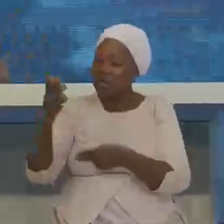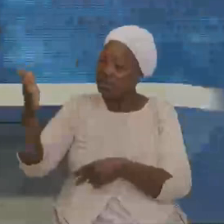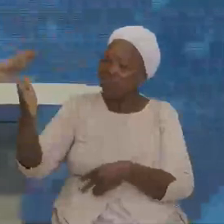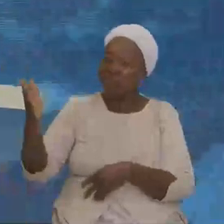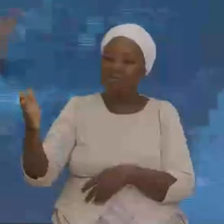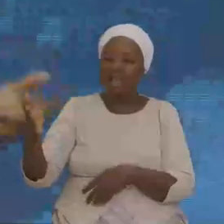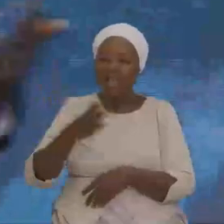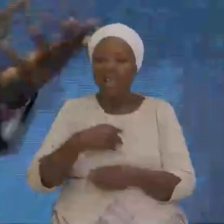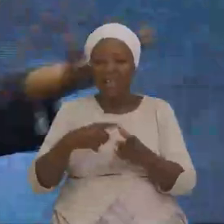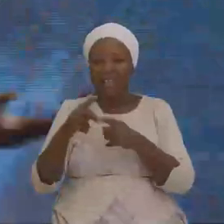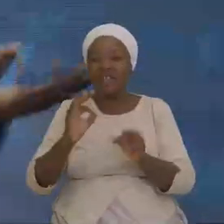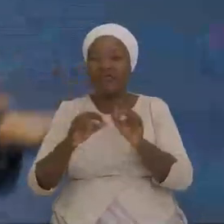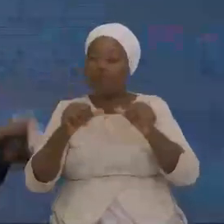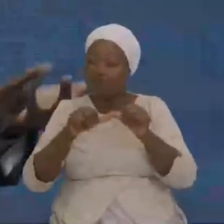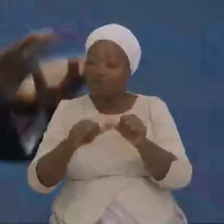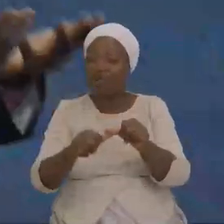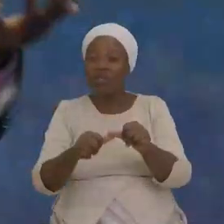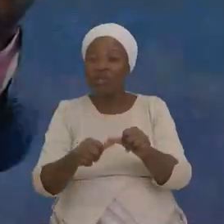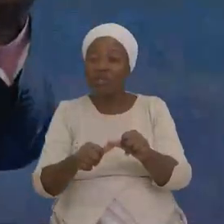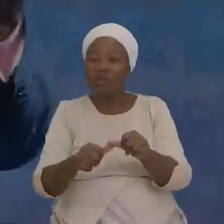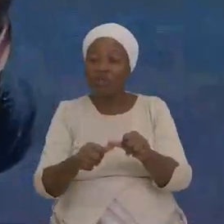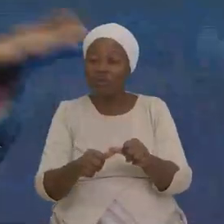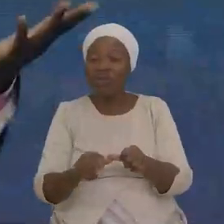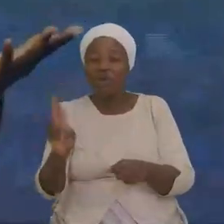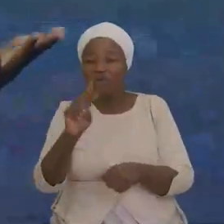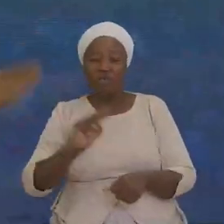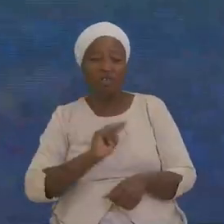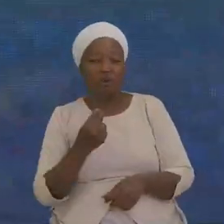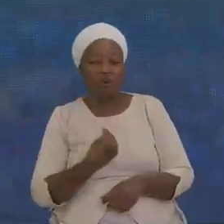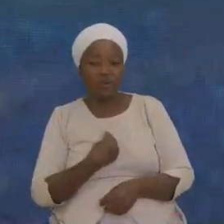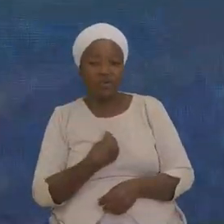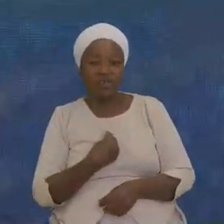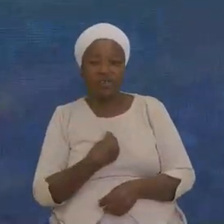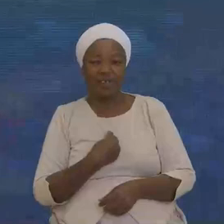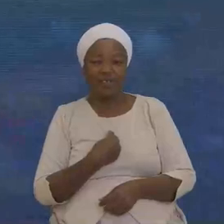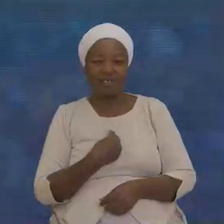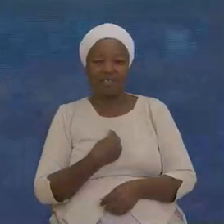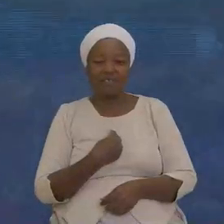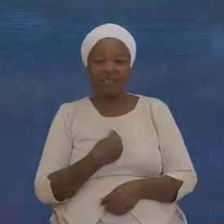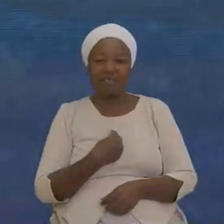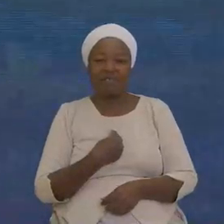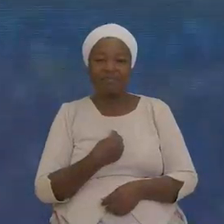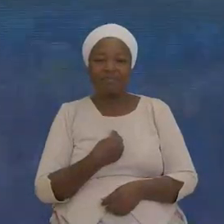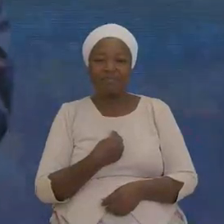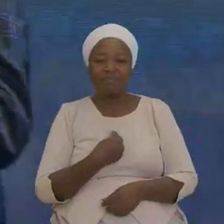allons là-bas aussi. Et si tu continues à nous patroniser,